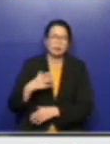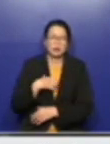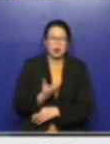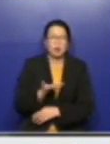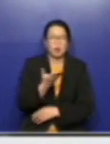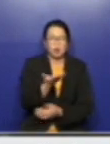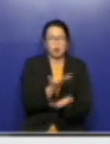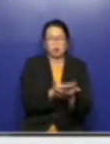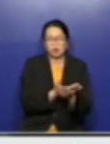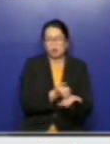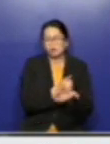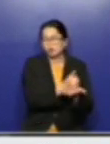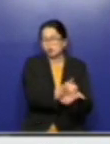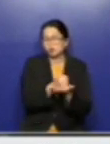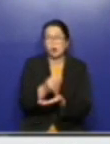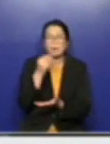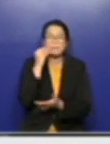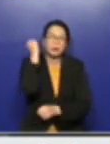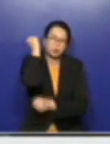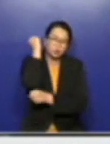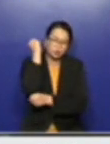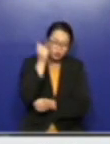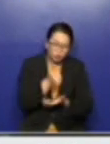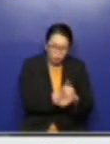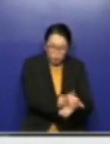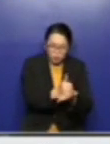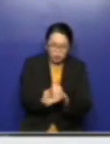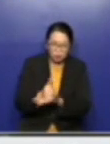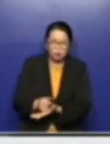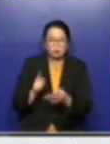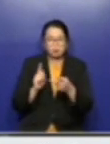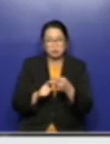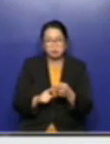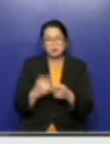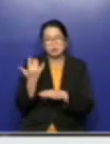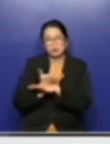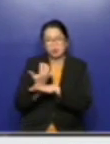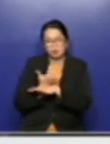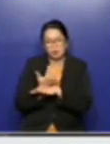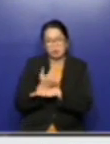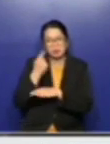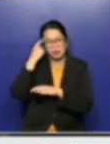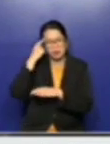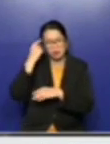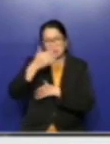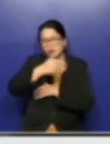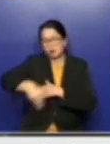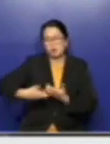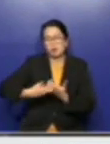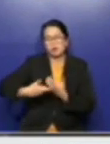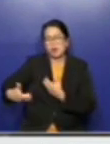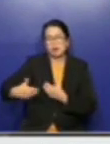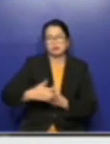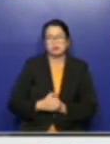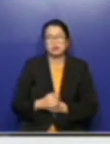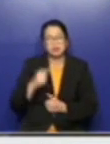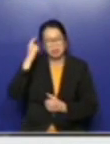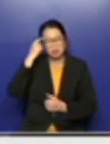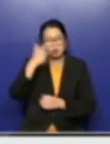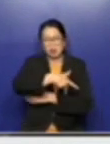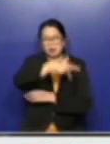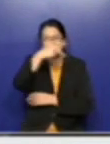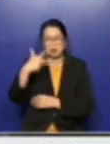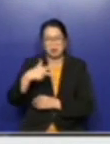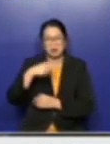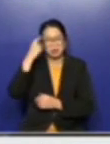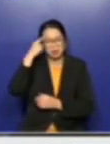ไร้บ้างก็บอกว่าทีวีช่องนี้น่าจะอยู่คนละประเทศกับประเทศไทยโอ้โหเจ็บนะคนทำสื่ออย่าง